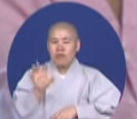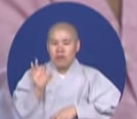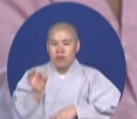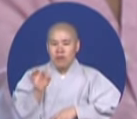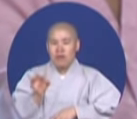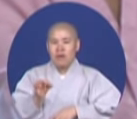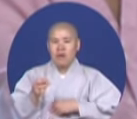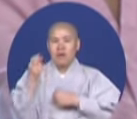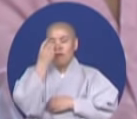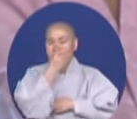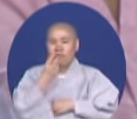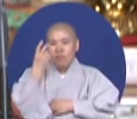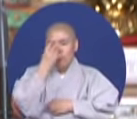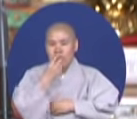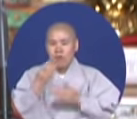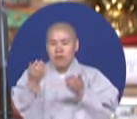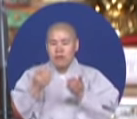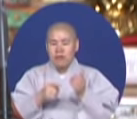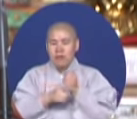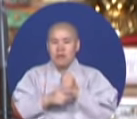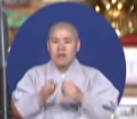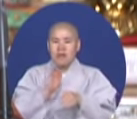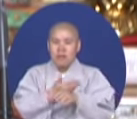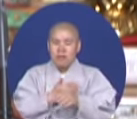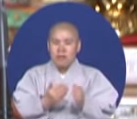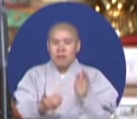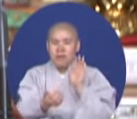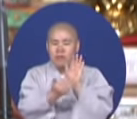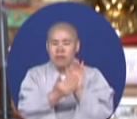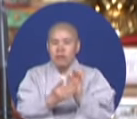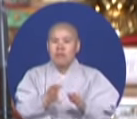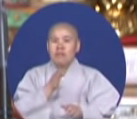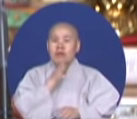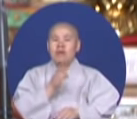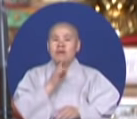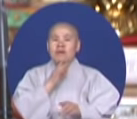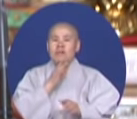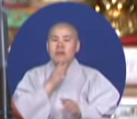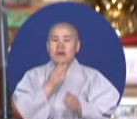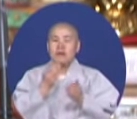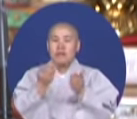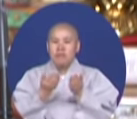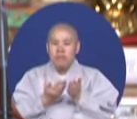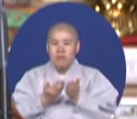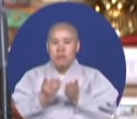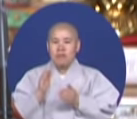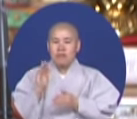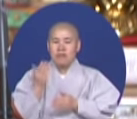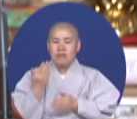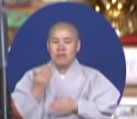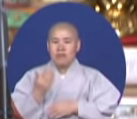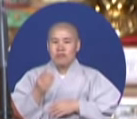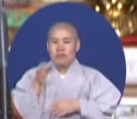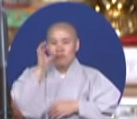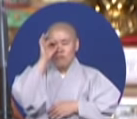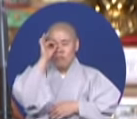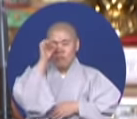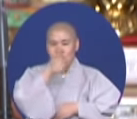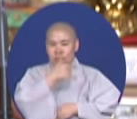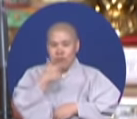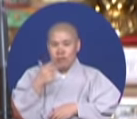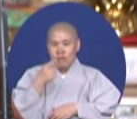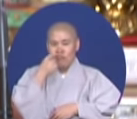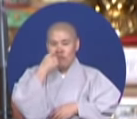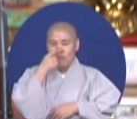물리치고 바른 것만 받아들인다 얘기해요. 그래서 그 신중상 보면 눈이 크고